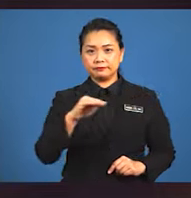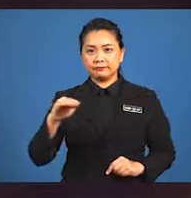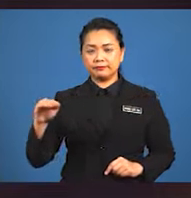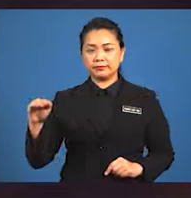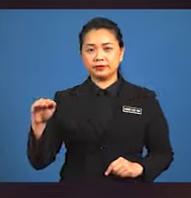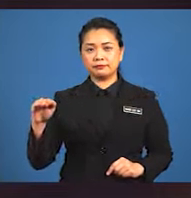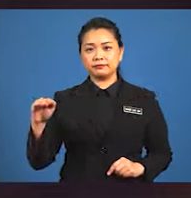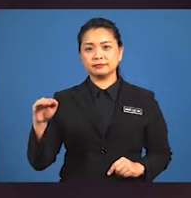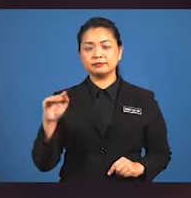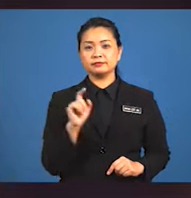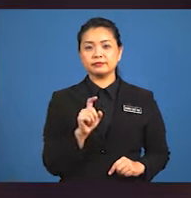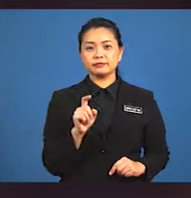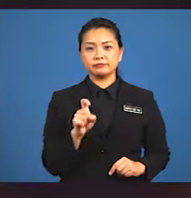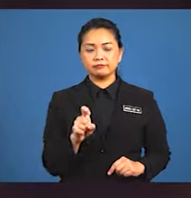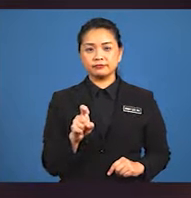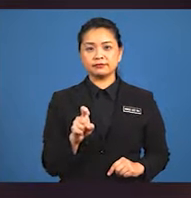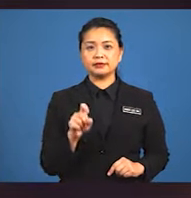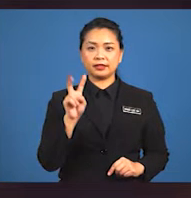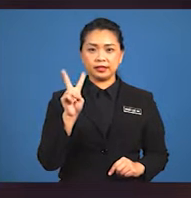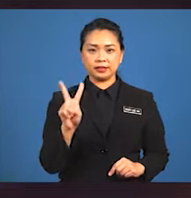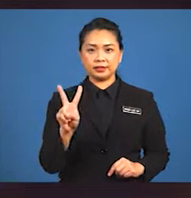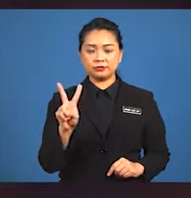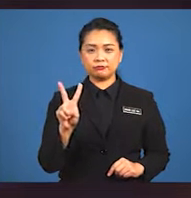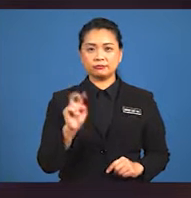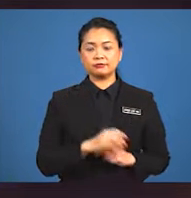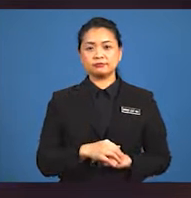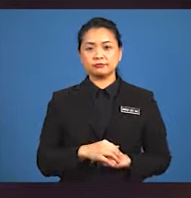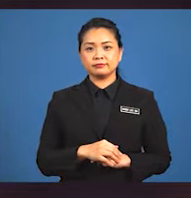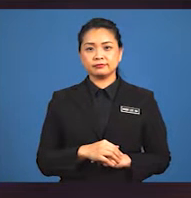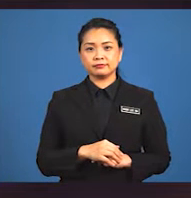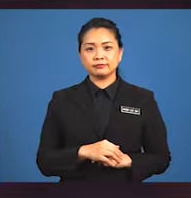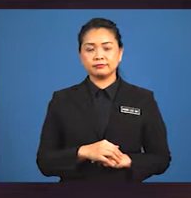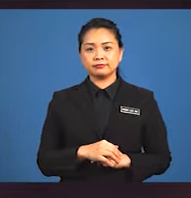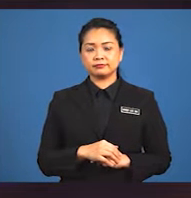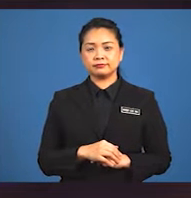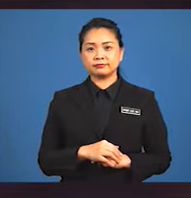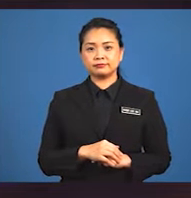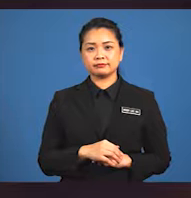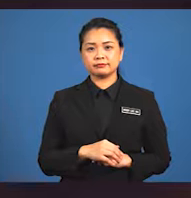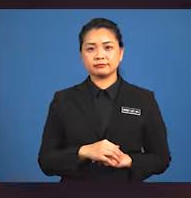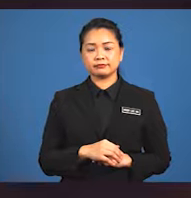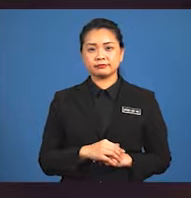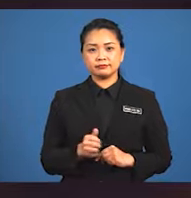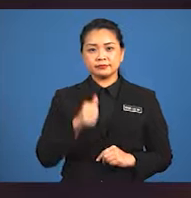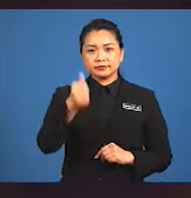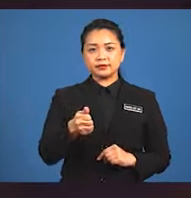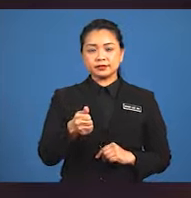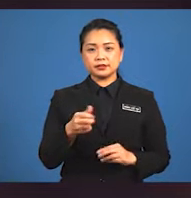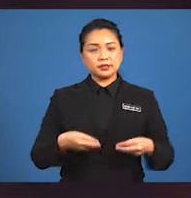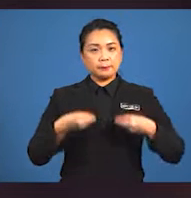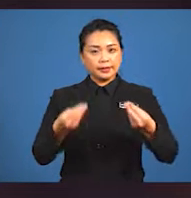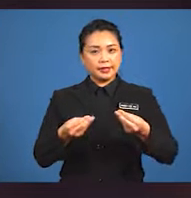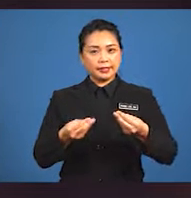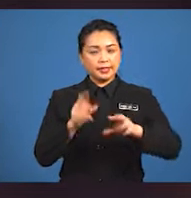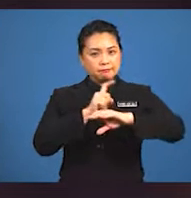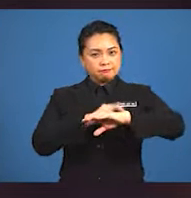X dan kemudian semuanya dibahagi dengan X kuasa 2. Anda